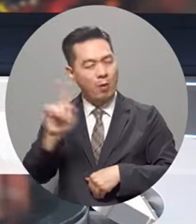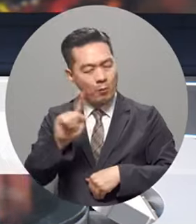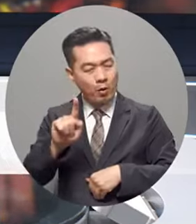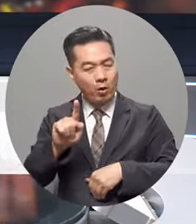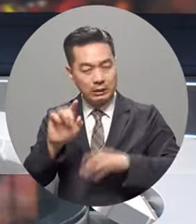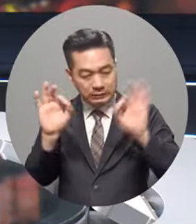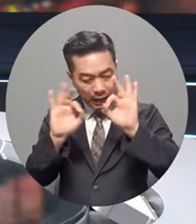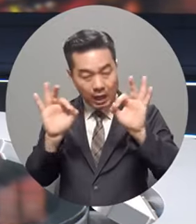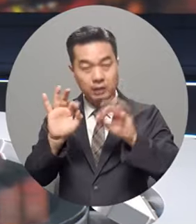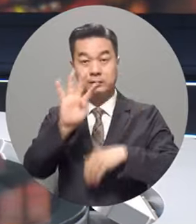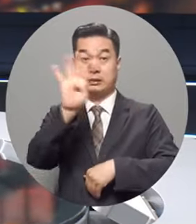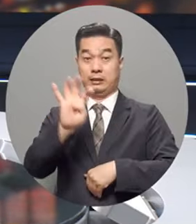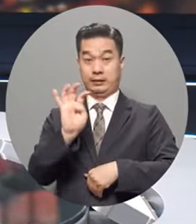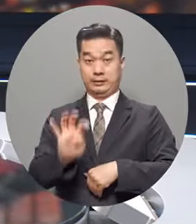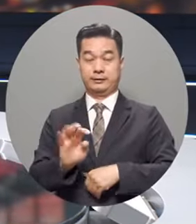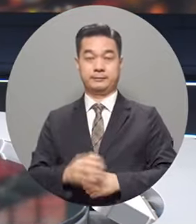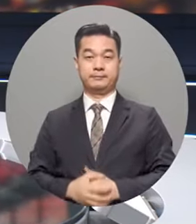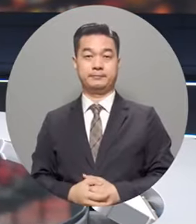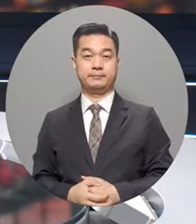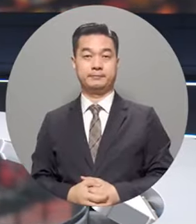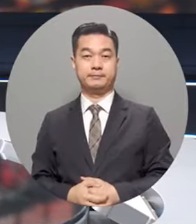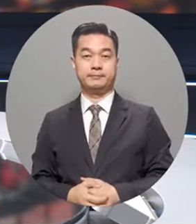하는지 박솔림 기자가